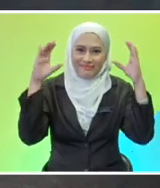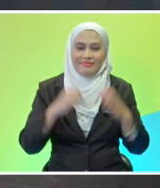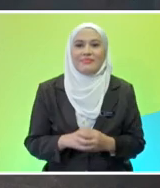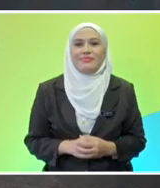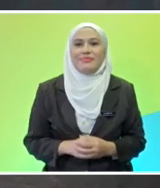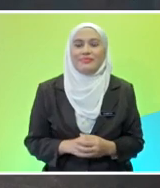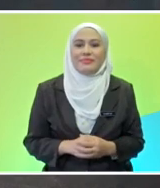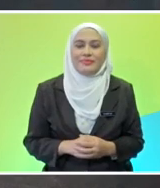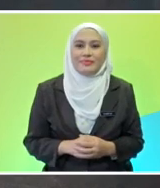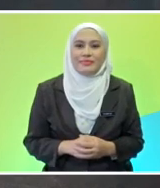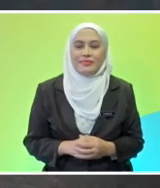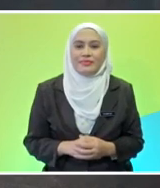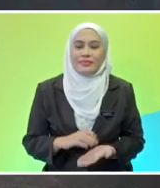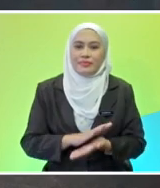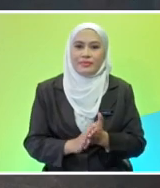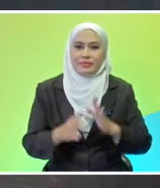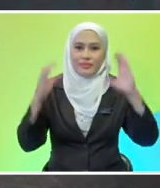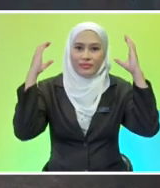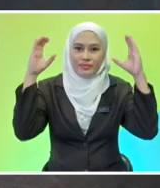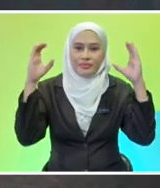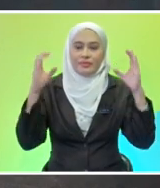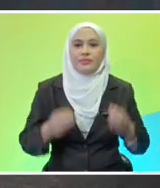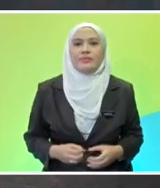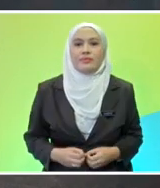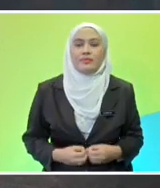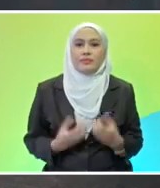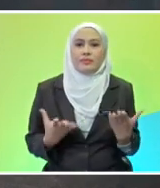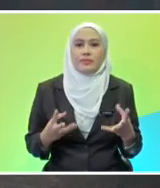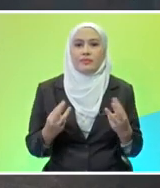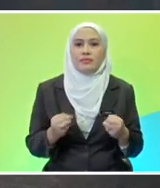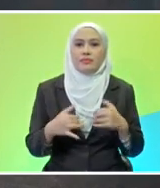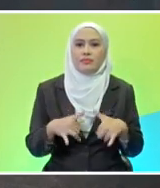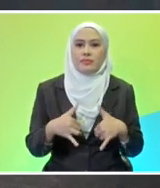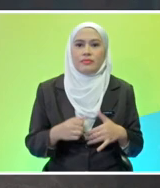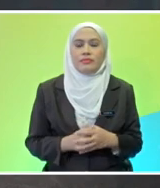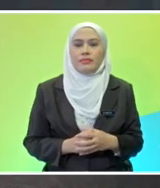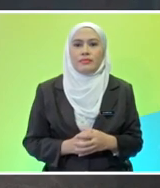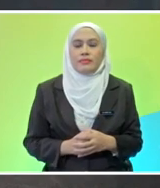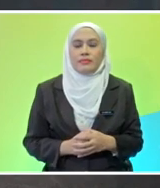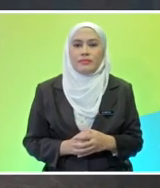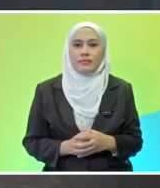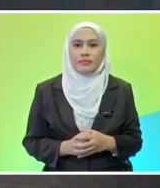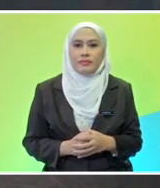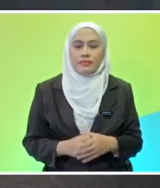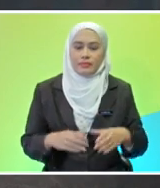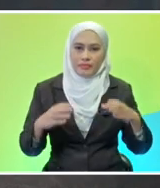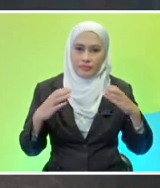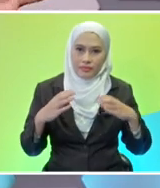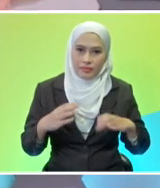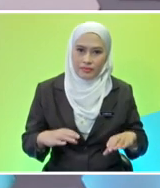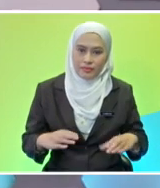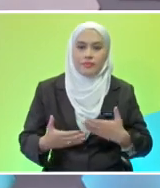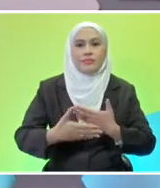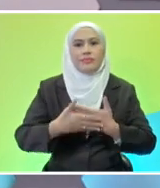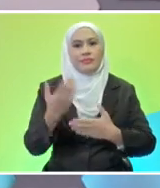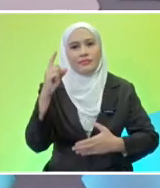Okey. Jadi cikgu, macam mana dia punya syarat-syarat bagi permainan ini? Cikgu Afandi. Fandi. Okey, cara dia sangat mudah.